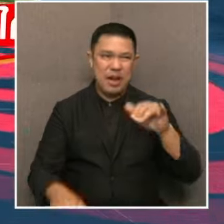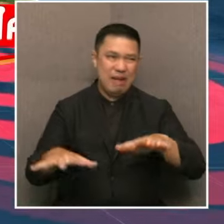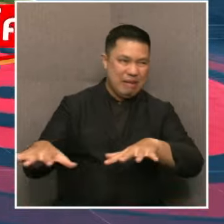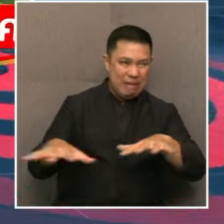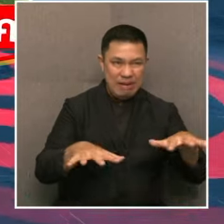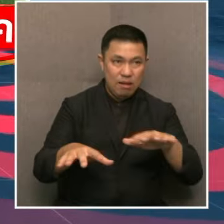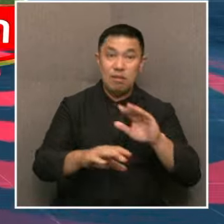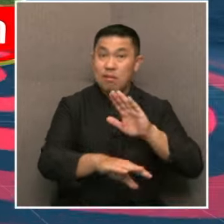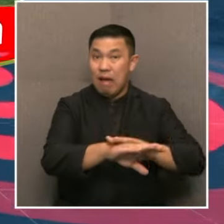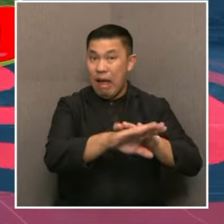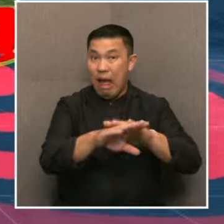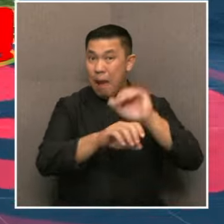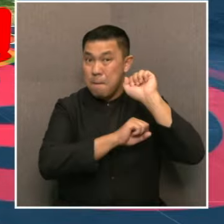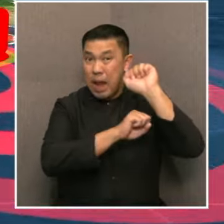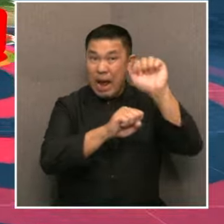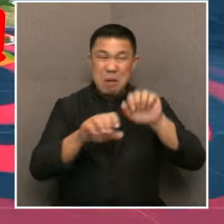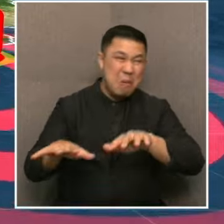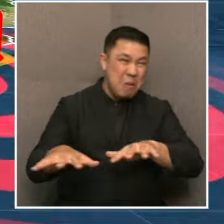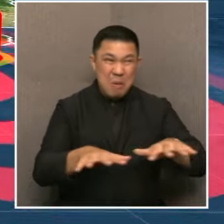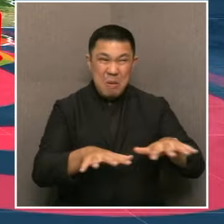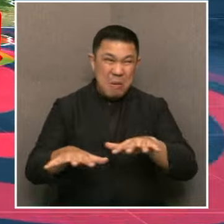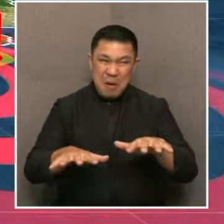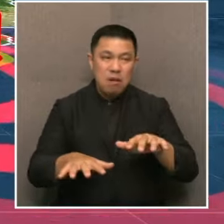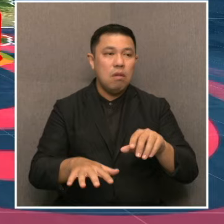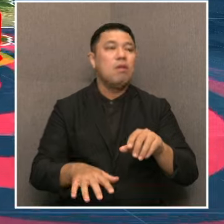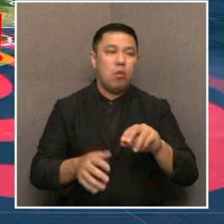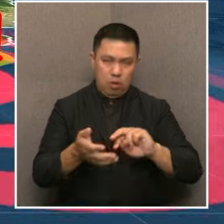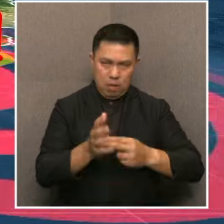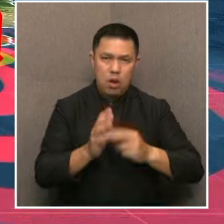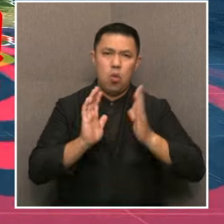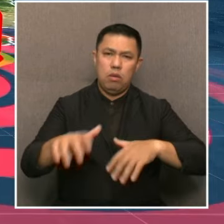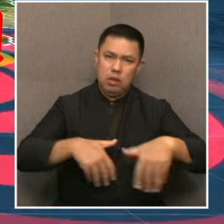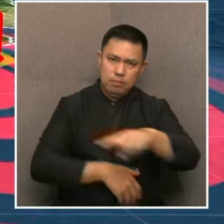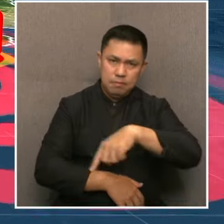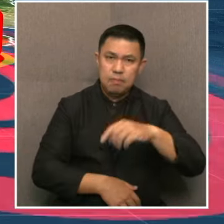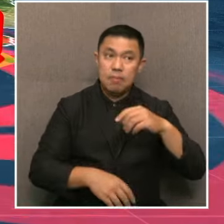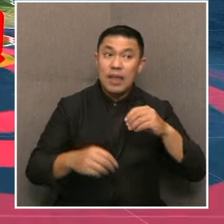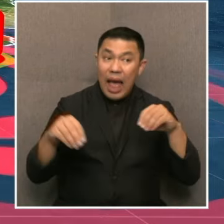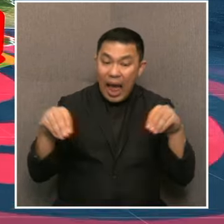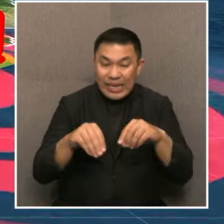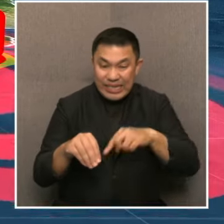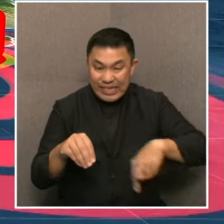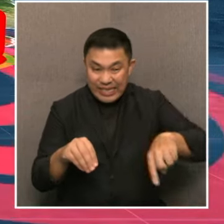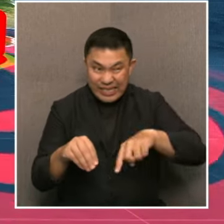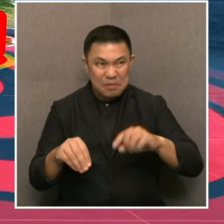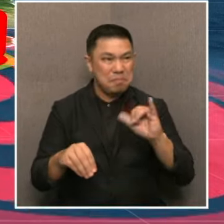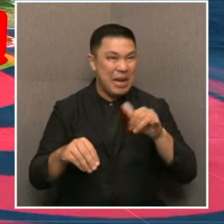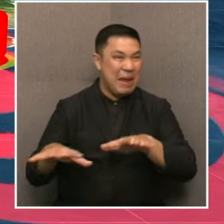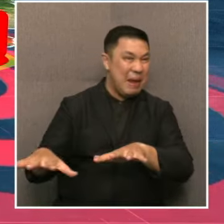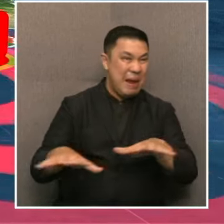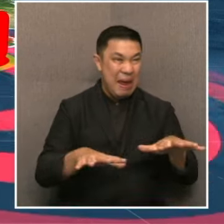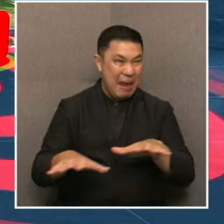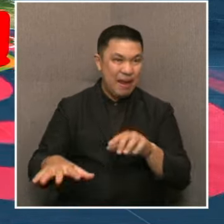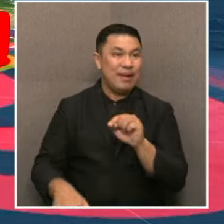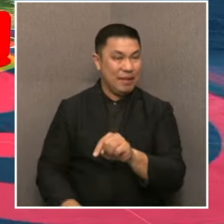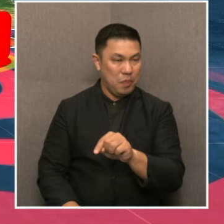เตือนภัยแผ่นดินไหวขนาดใหญ่ครั้งแรกของjmaดังกล่าวขอให้ประชาชนที่อาศัยอยู่ในพื้นที่ที่อาจเกิดแผ่นดินไหวแอ่ง